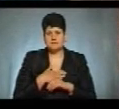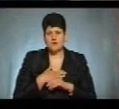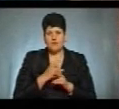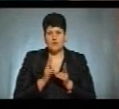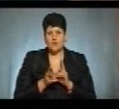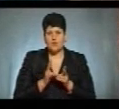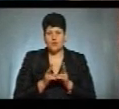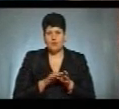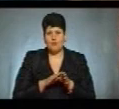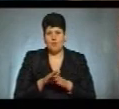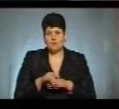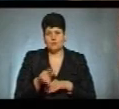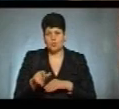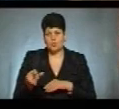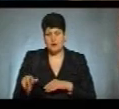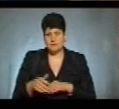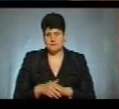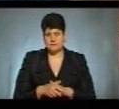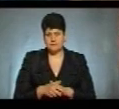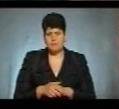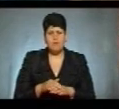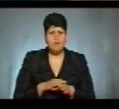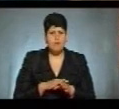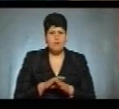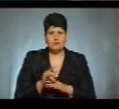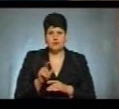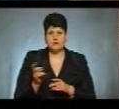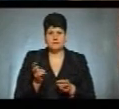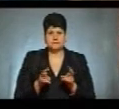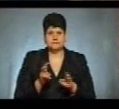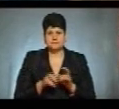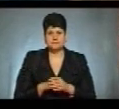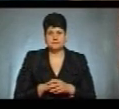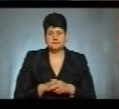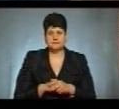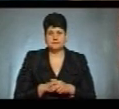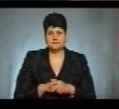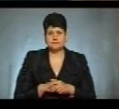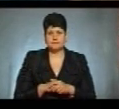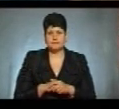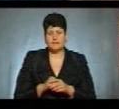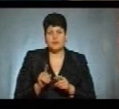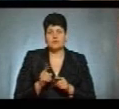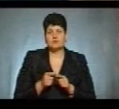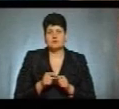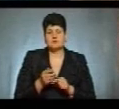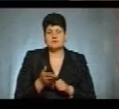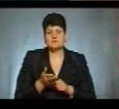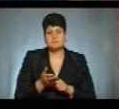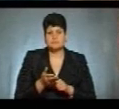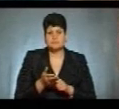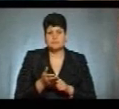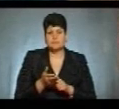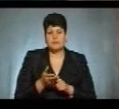кухня повна людей. Повні людей не йшло. Матко Боска, то що таке? А